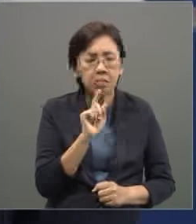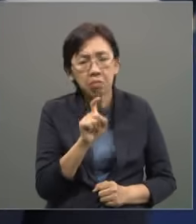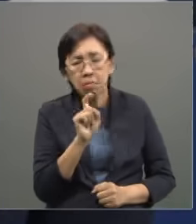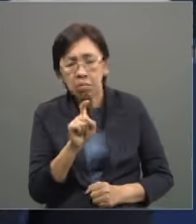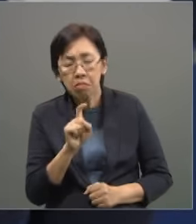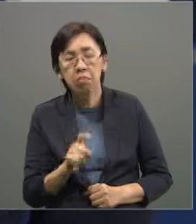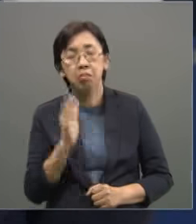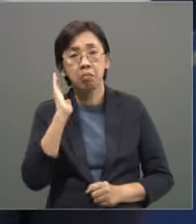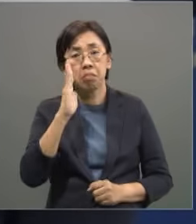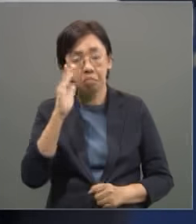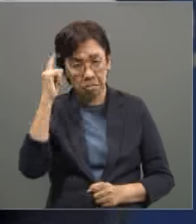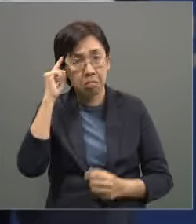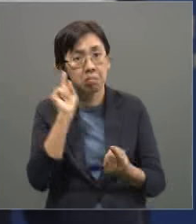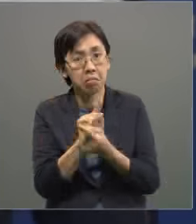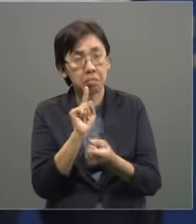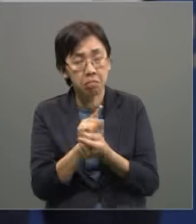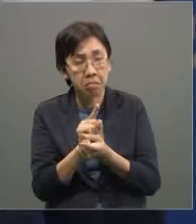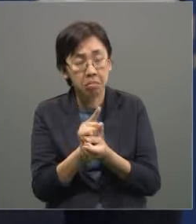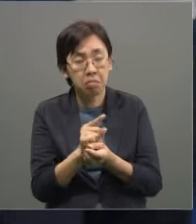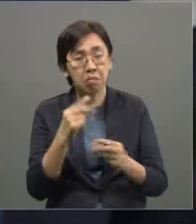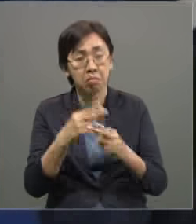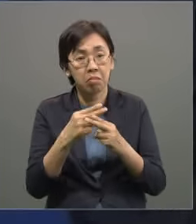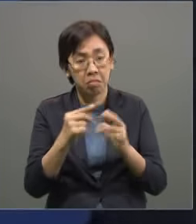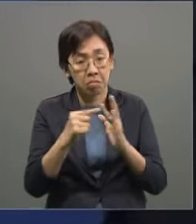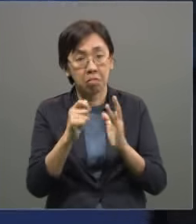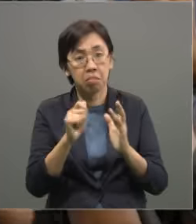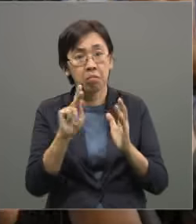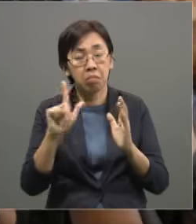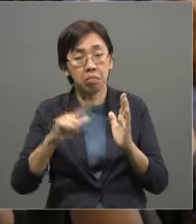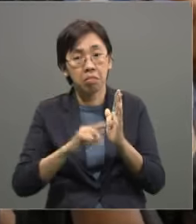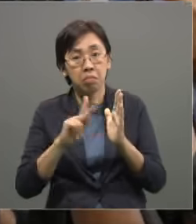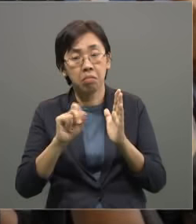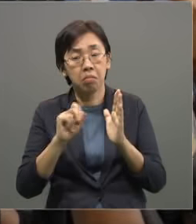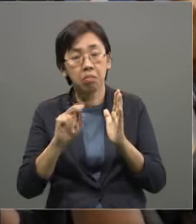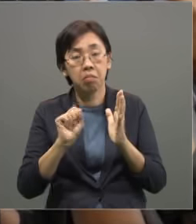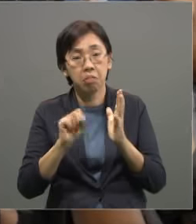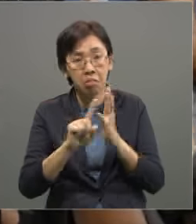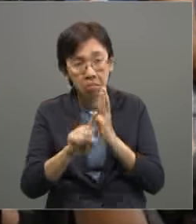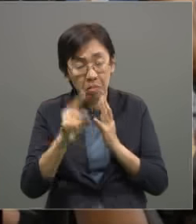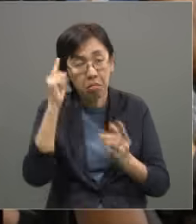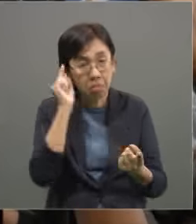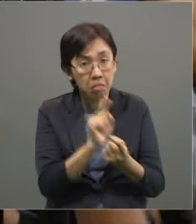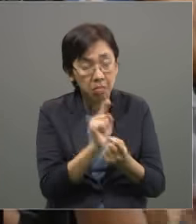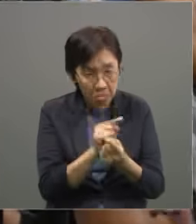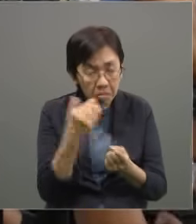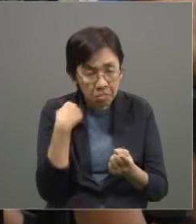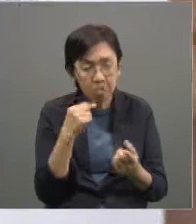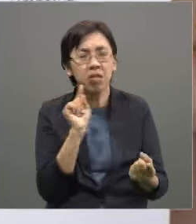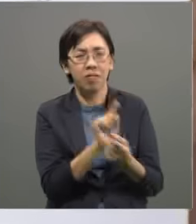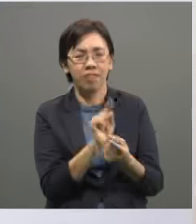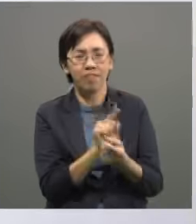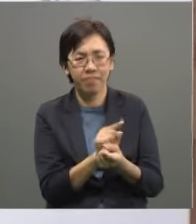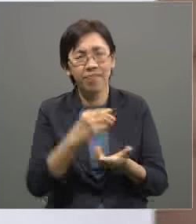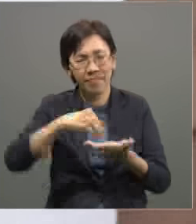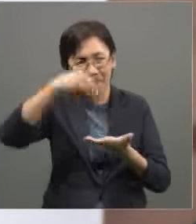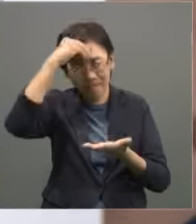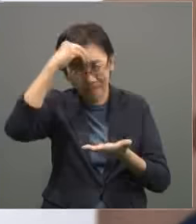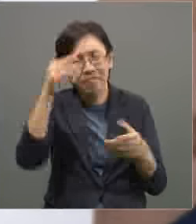คุณโอวาทรู้จักกับคุณเอกลักษณ์วารีชนที่ว่าไหมคุณโอวาทบอกว่าก็รู้จักในฐานะที่เรียนส